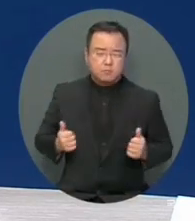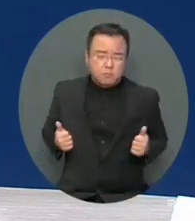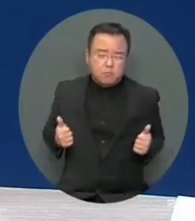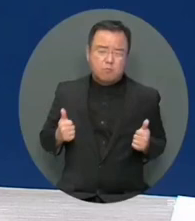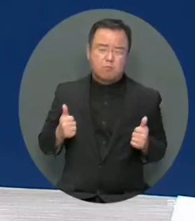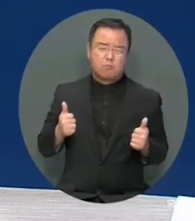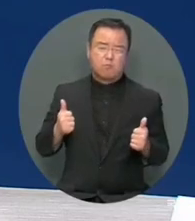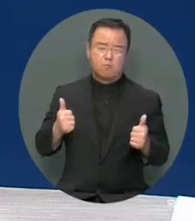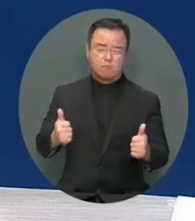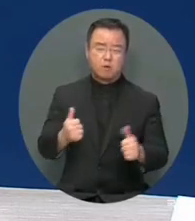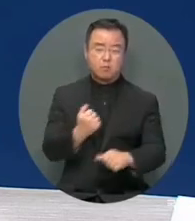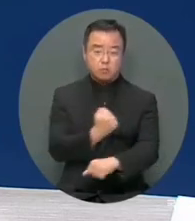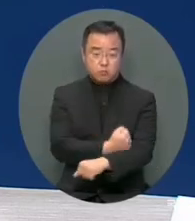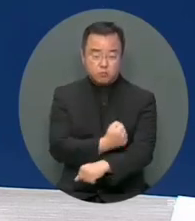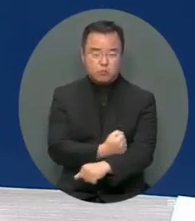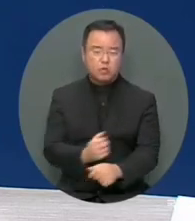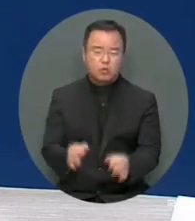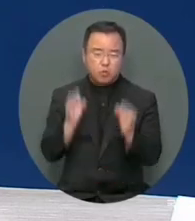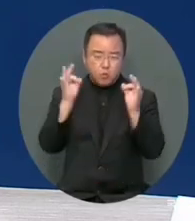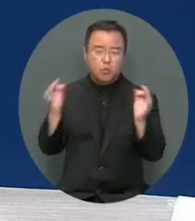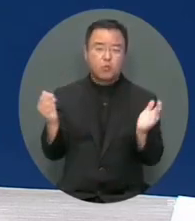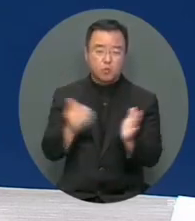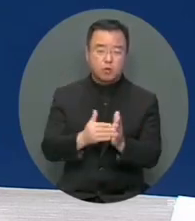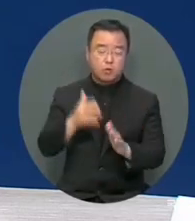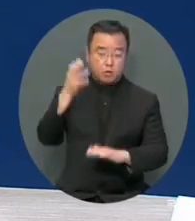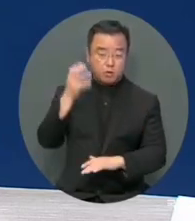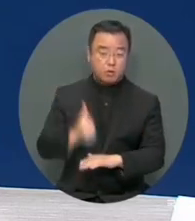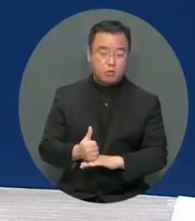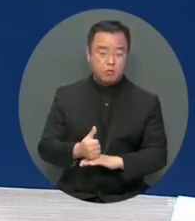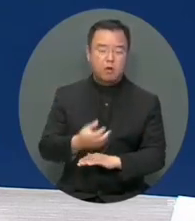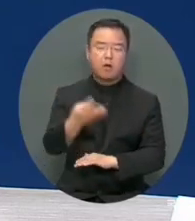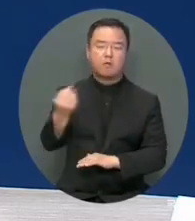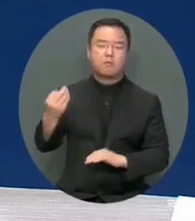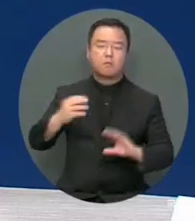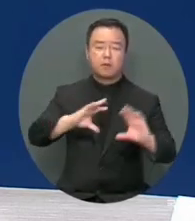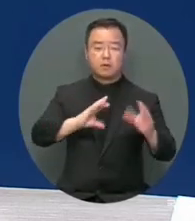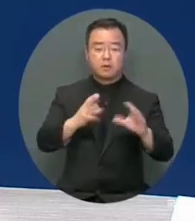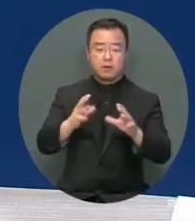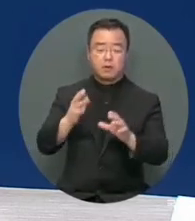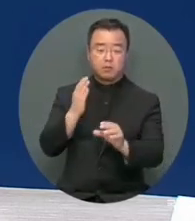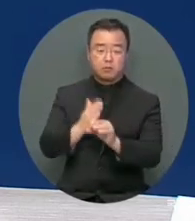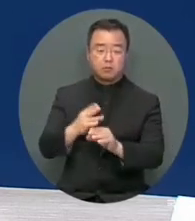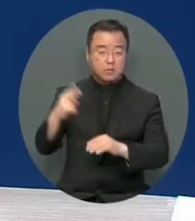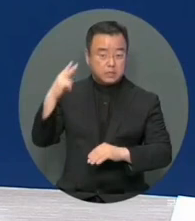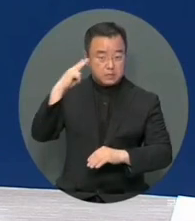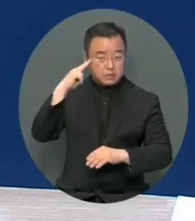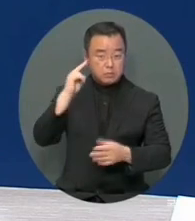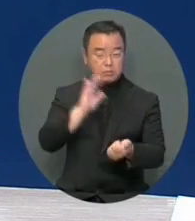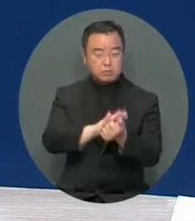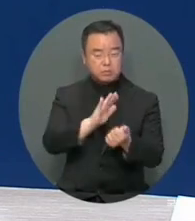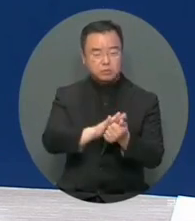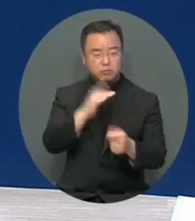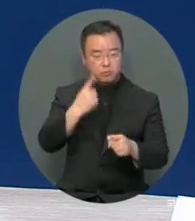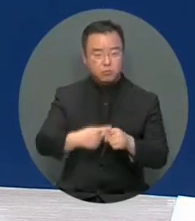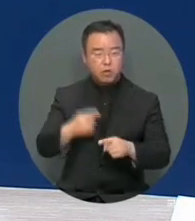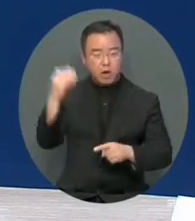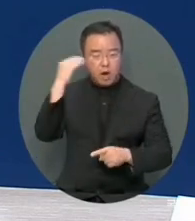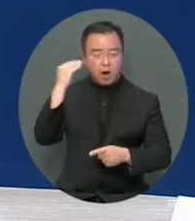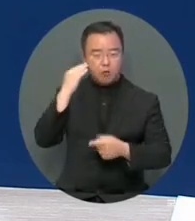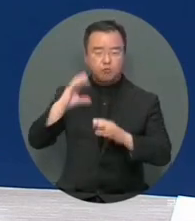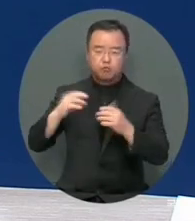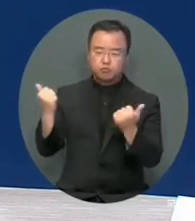했고 또 이런 노력의 결과로 일부 나라에서는 사우디 지지를 했다가 우리 한국 국회의